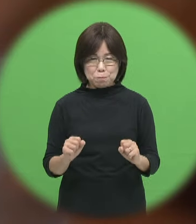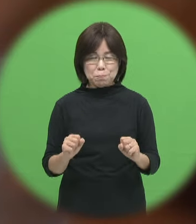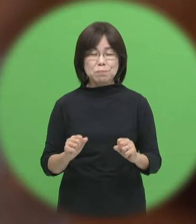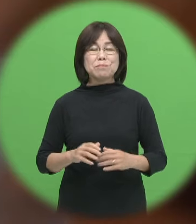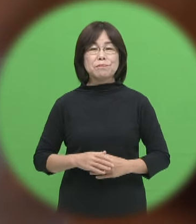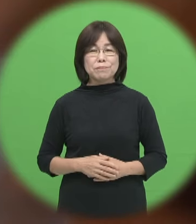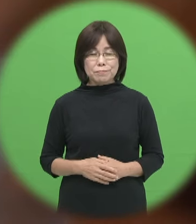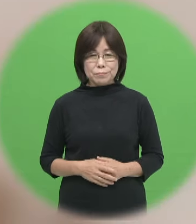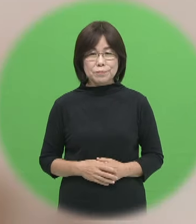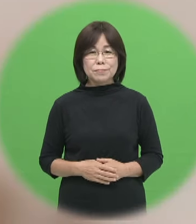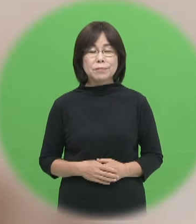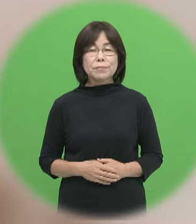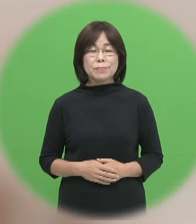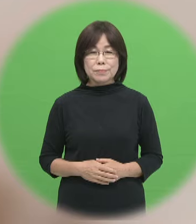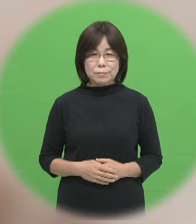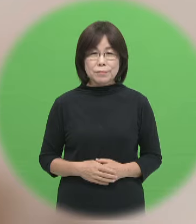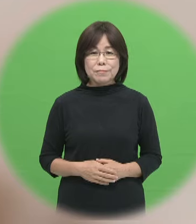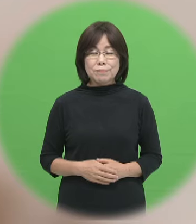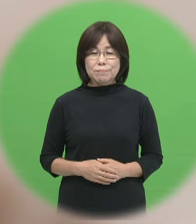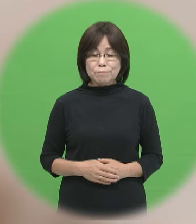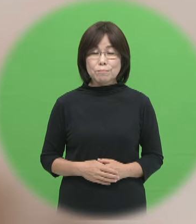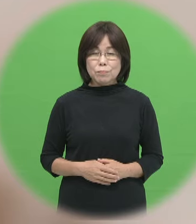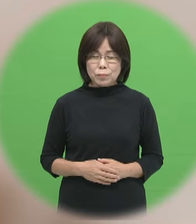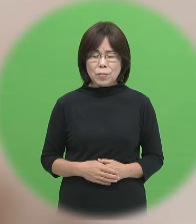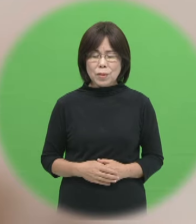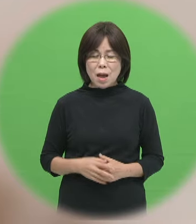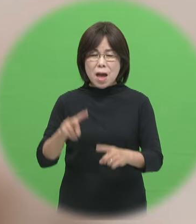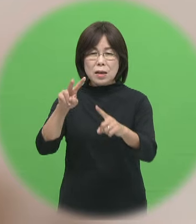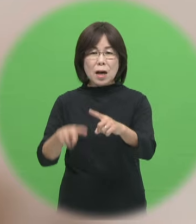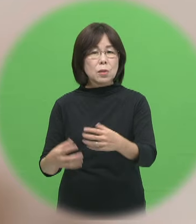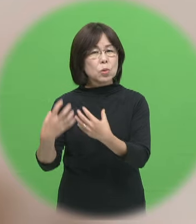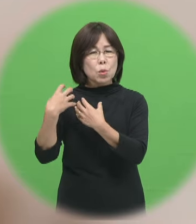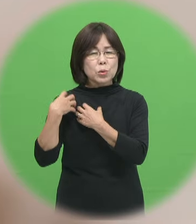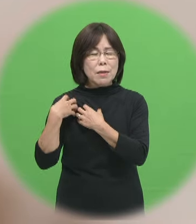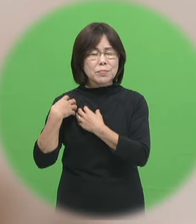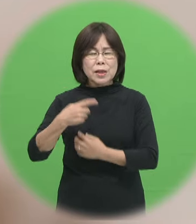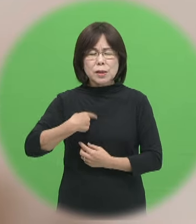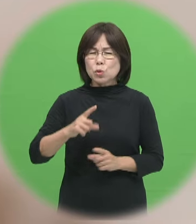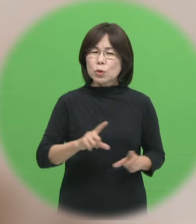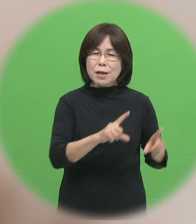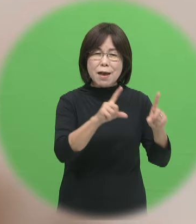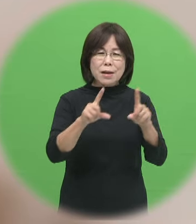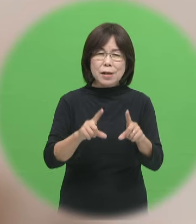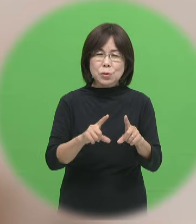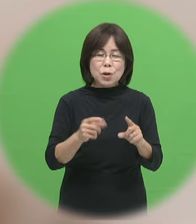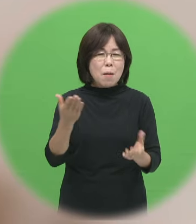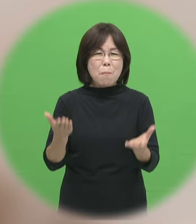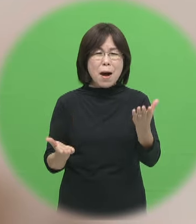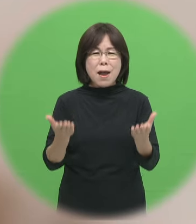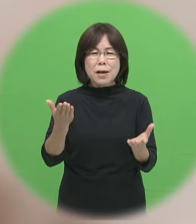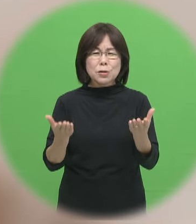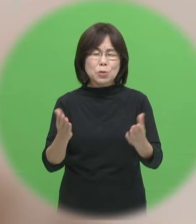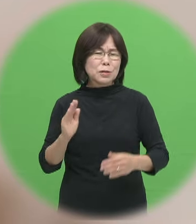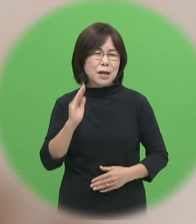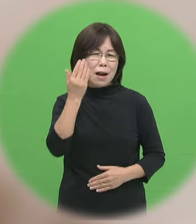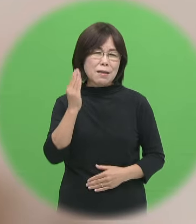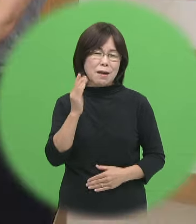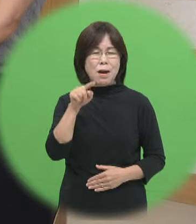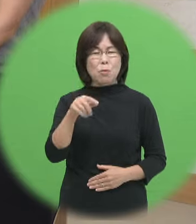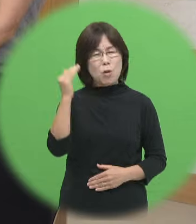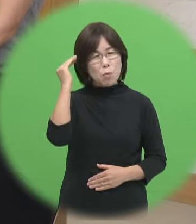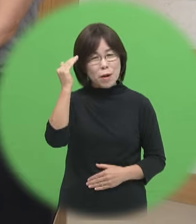ど様々。その負担と自分自身が求める生活とのバランスが問題となっています